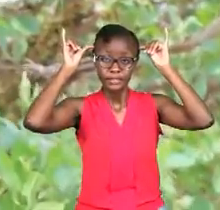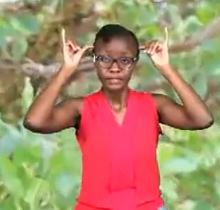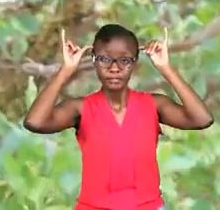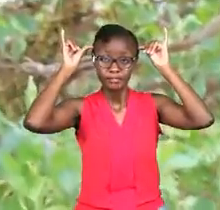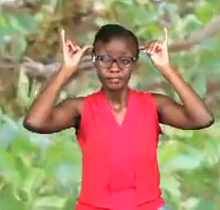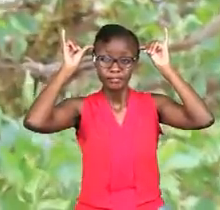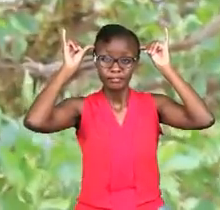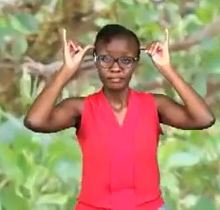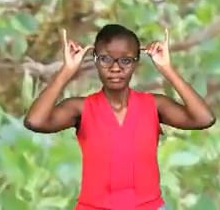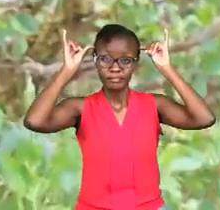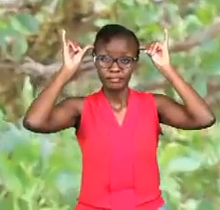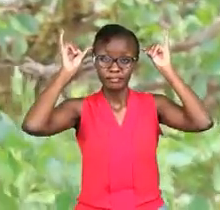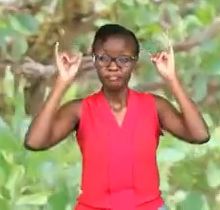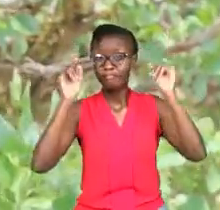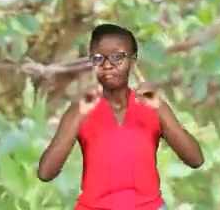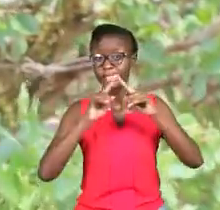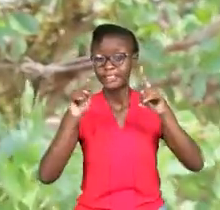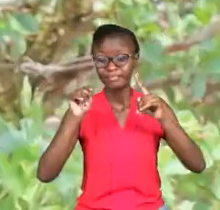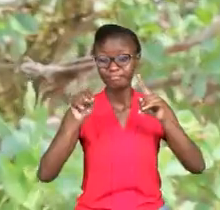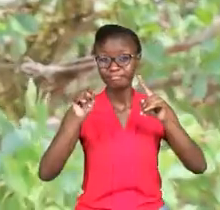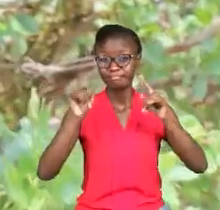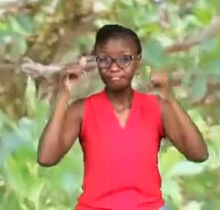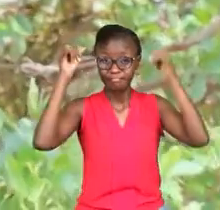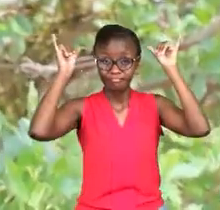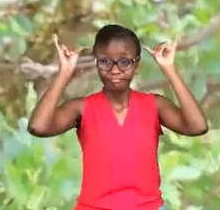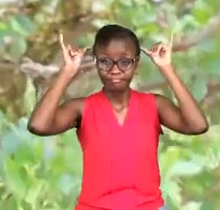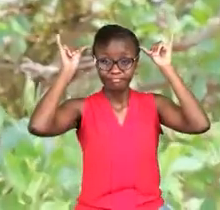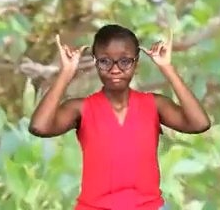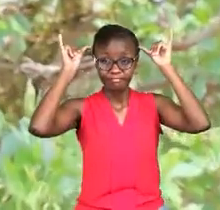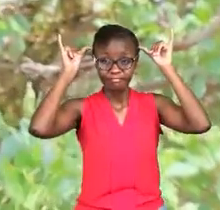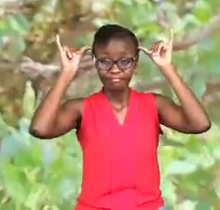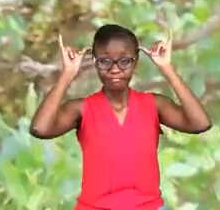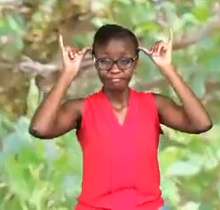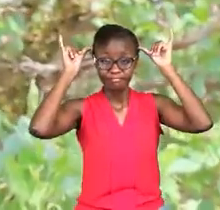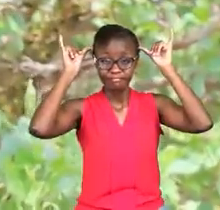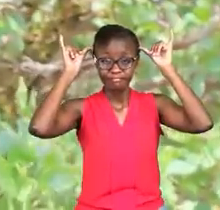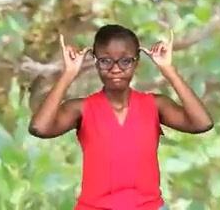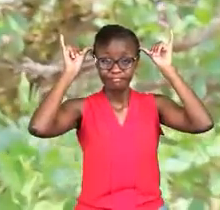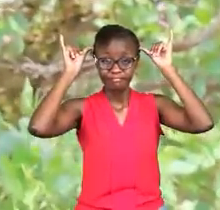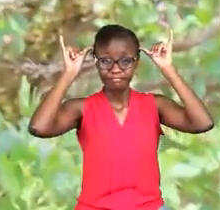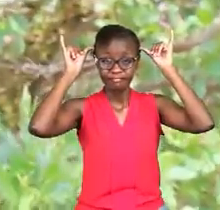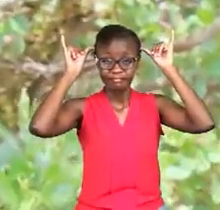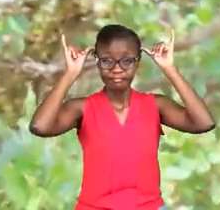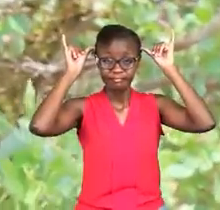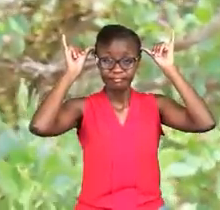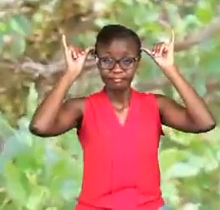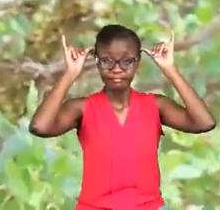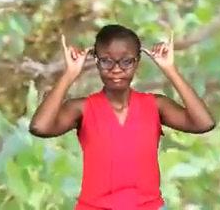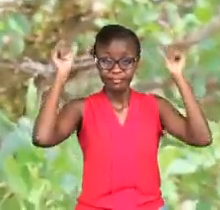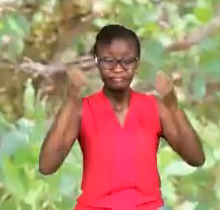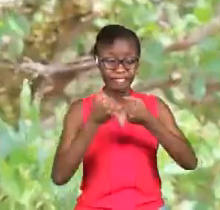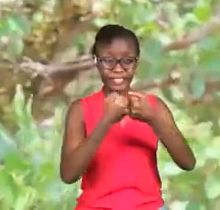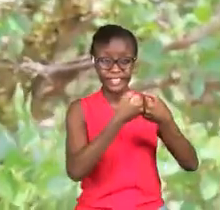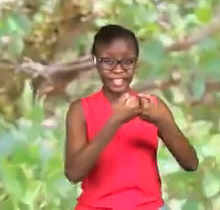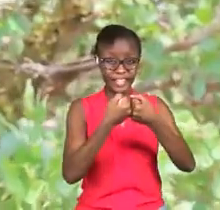Sasa katika ile mali yangu ya ng'ombe amefika wakati, tumefika wakati ngumu, hali